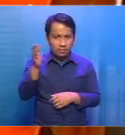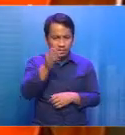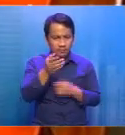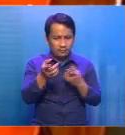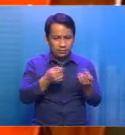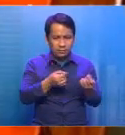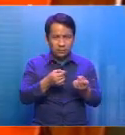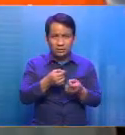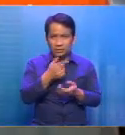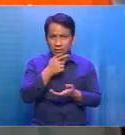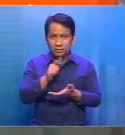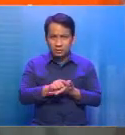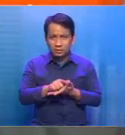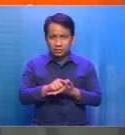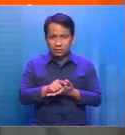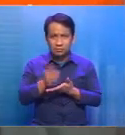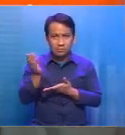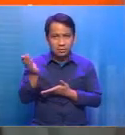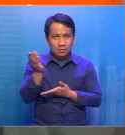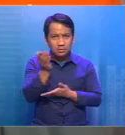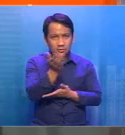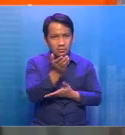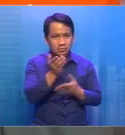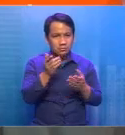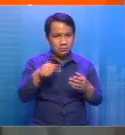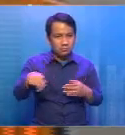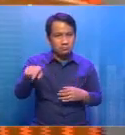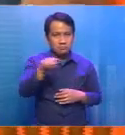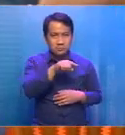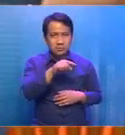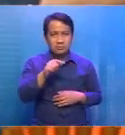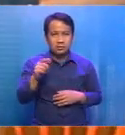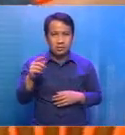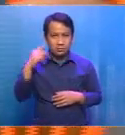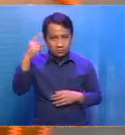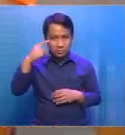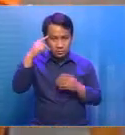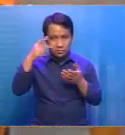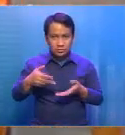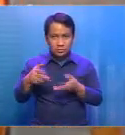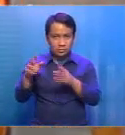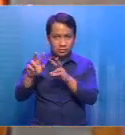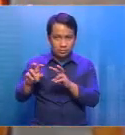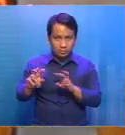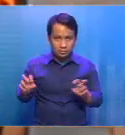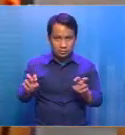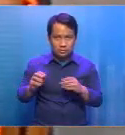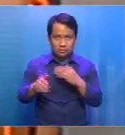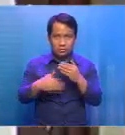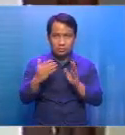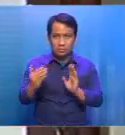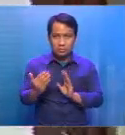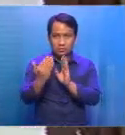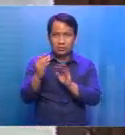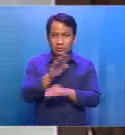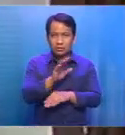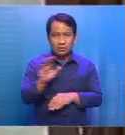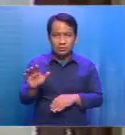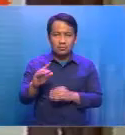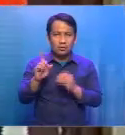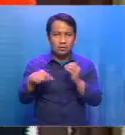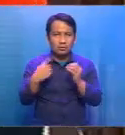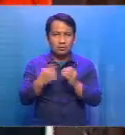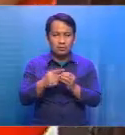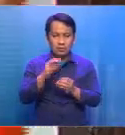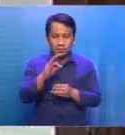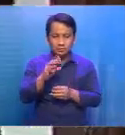ng guarantee letter para makahingi sa mga politiko. Isa sa ilalim na sila sa INCUS proceedings at mahaharap sa kasong paglabag